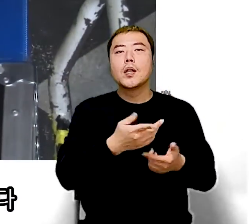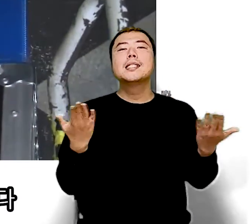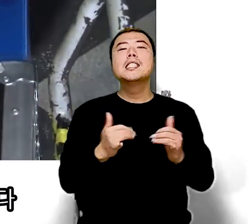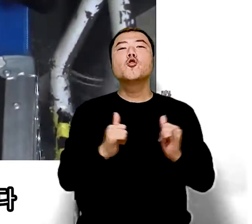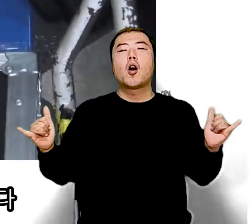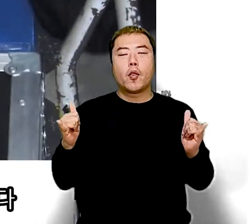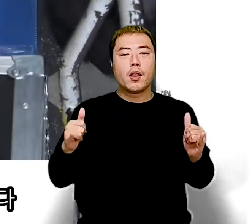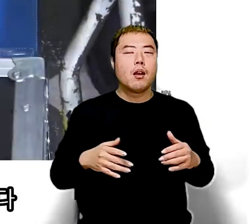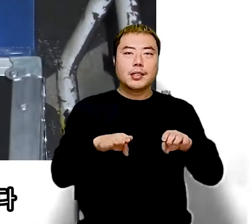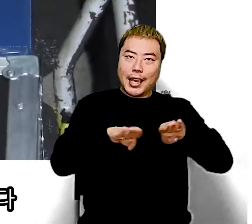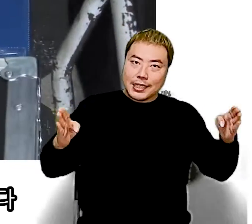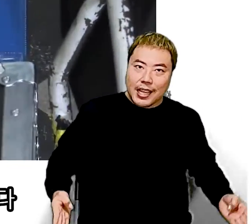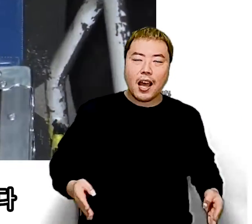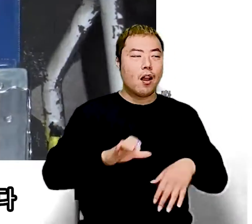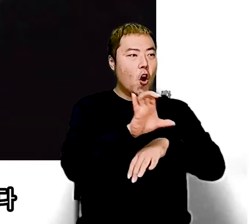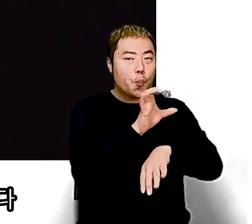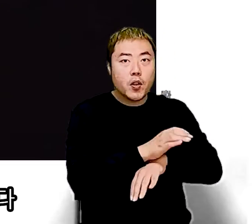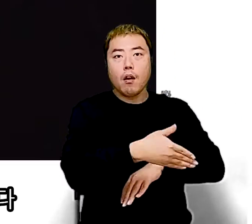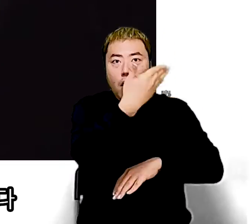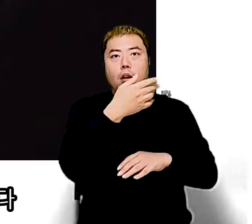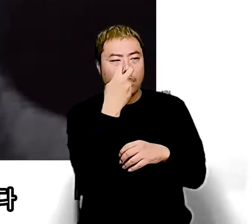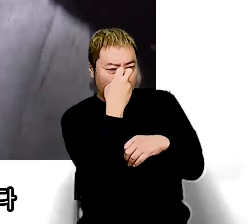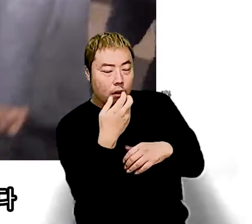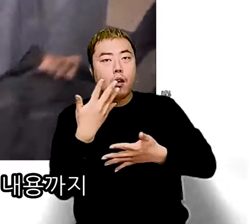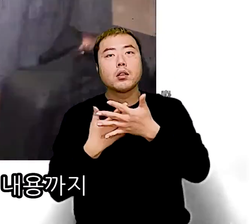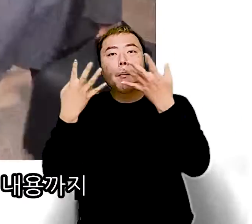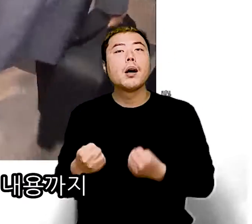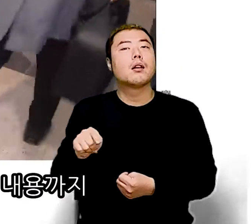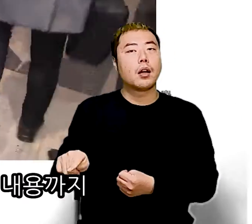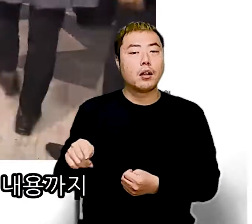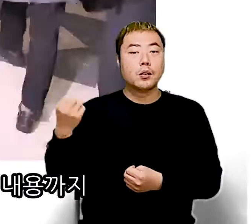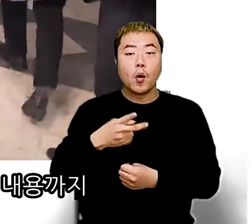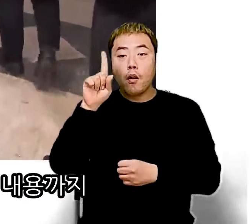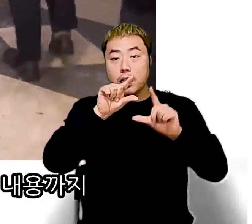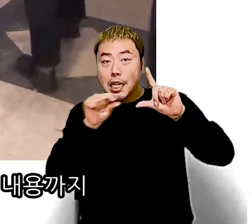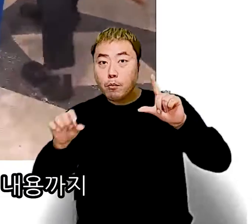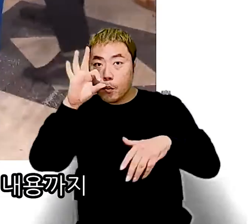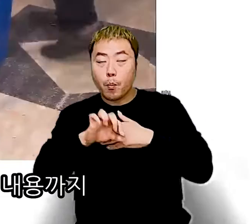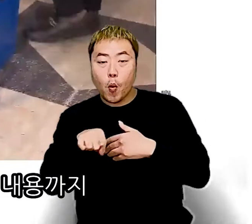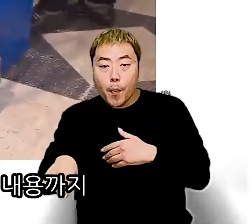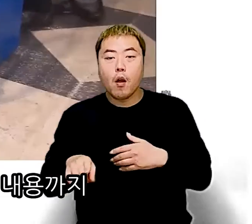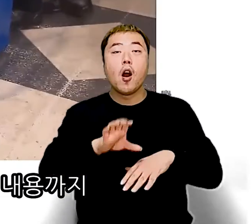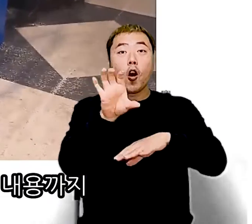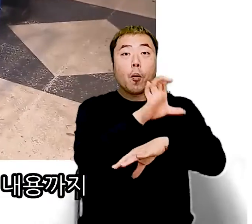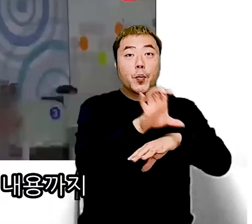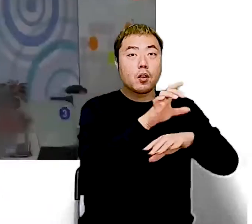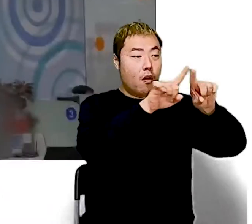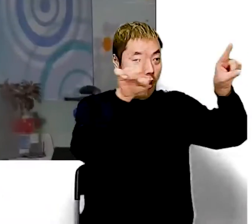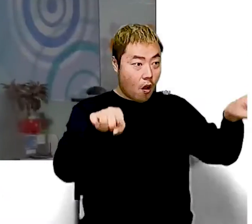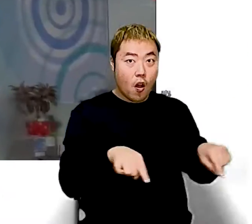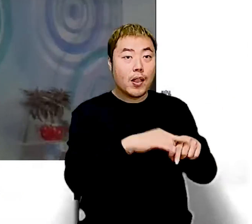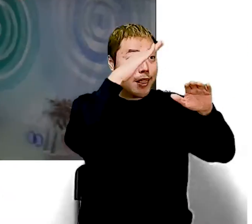모습과 책상, 컴퓨터 모니터 화면이 담겨져 있었습니다. 일부 CCTV 화면은 컴퓨터 화면